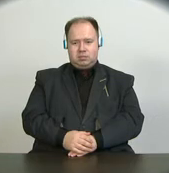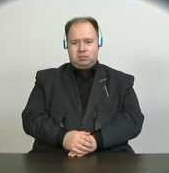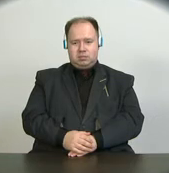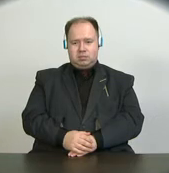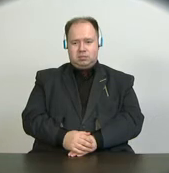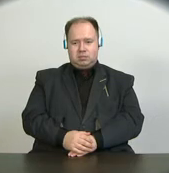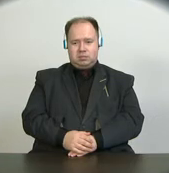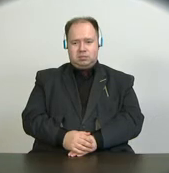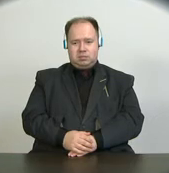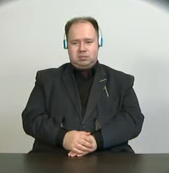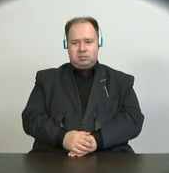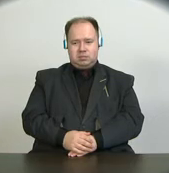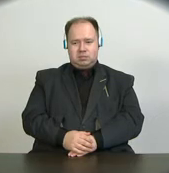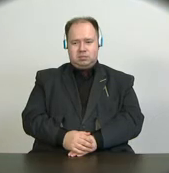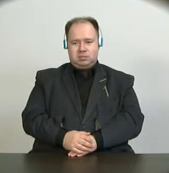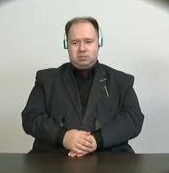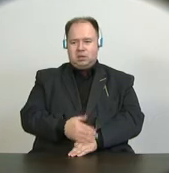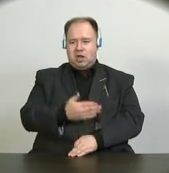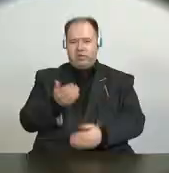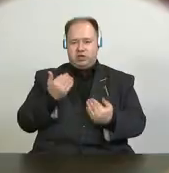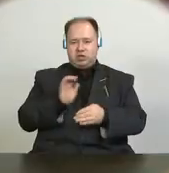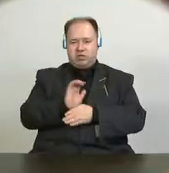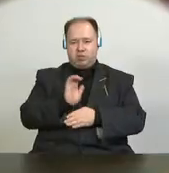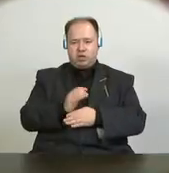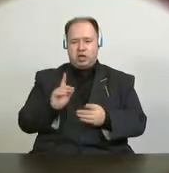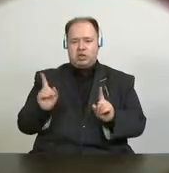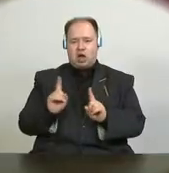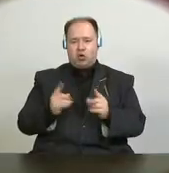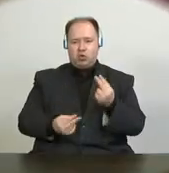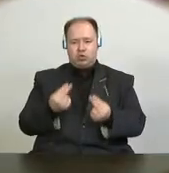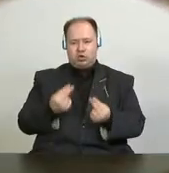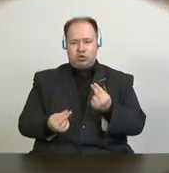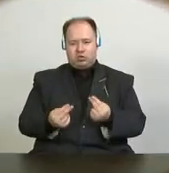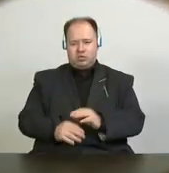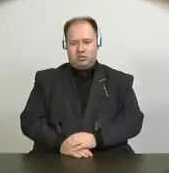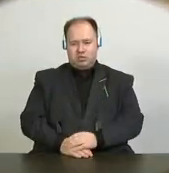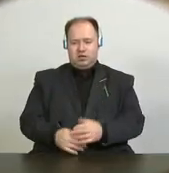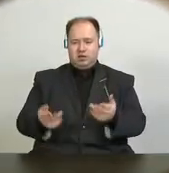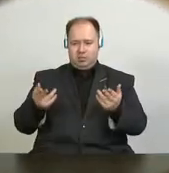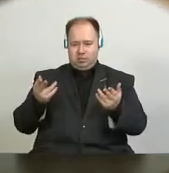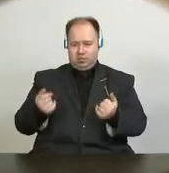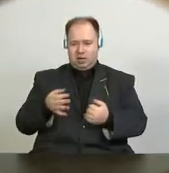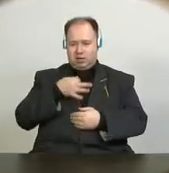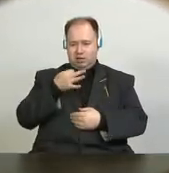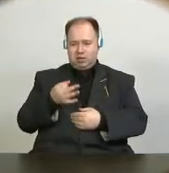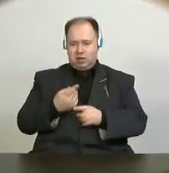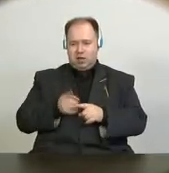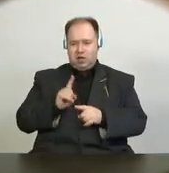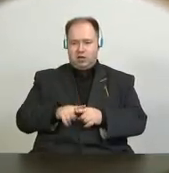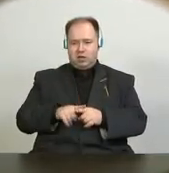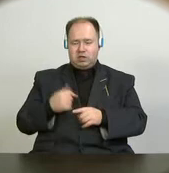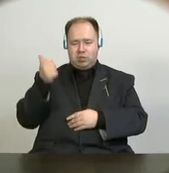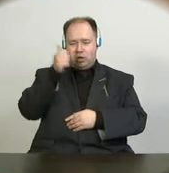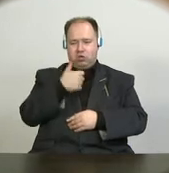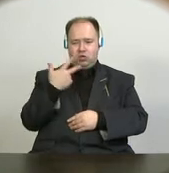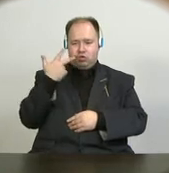привет а вы сейчас выпускать какую-нибудь игру дамы но у нас нет год три проекта больших